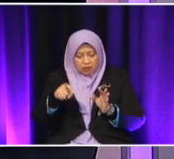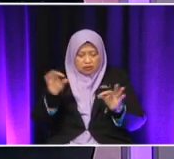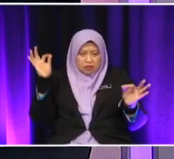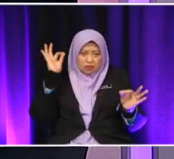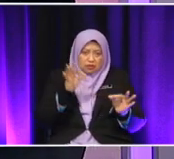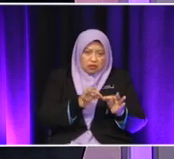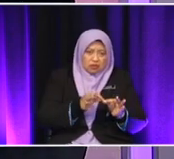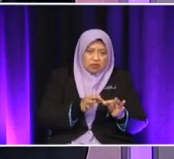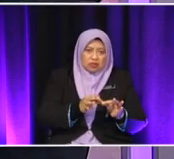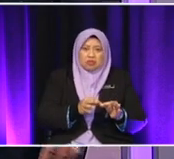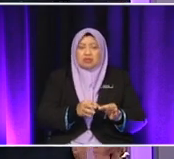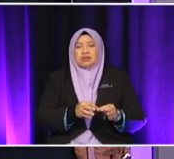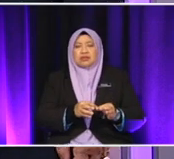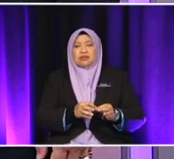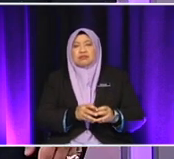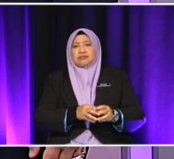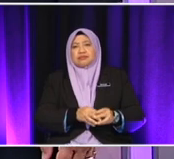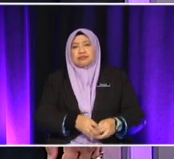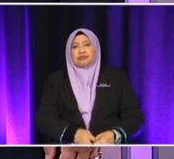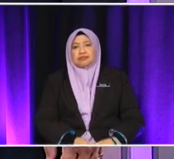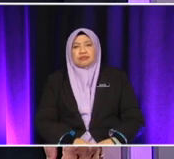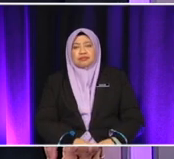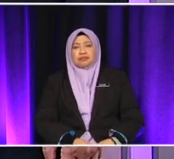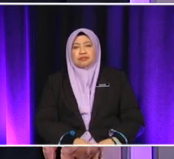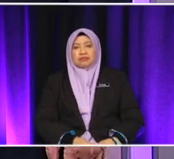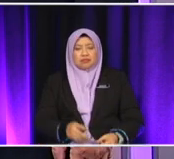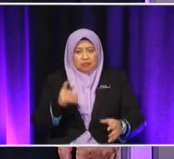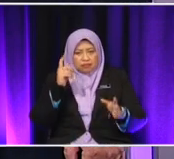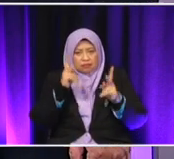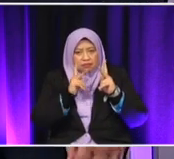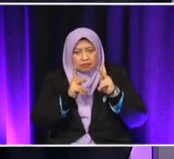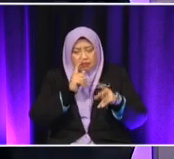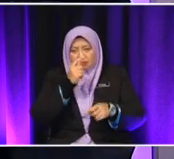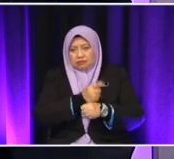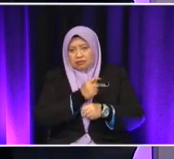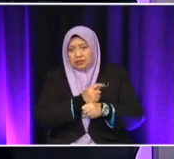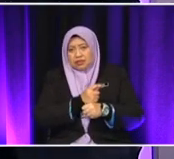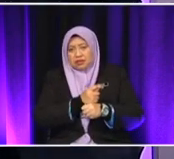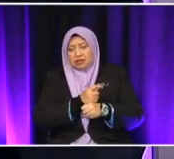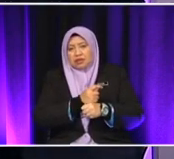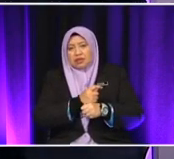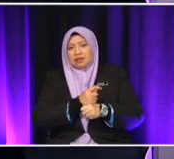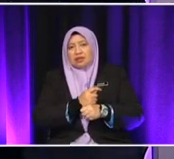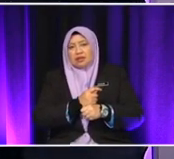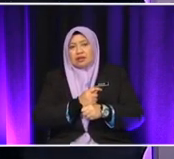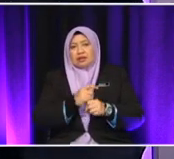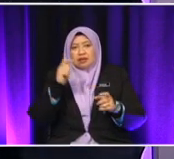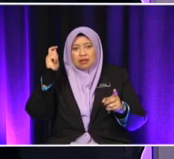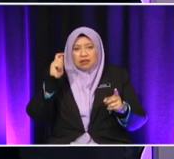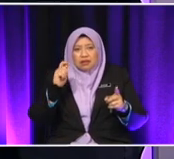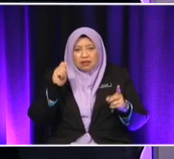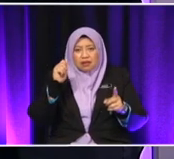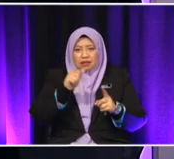mestilah relevan dengan kehendak soal dan dia macam arah Pandu candu lah untuk